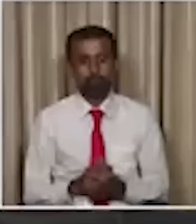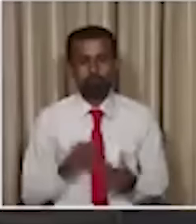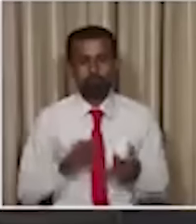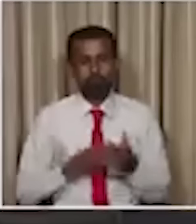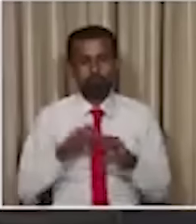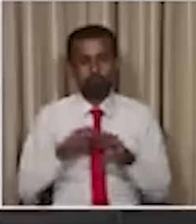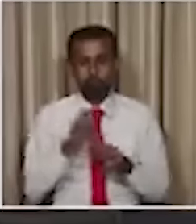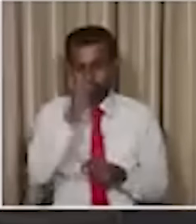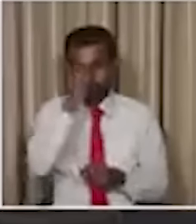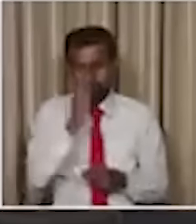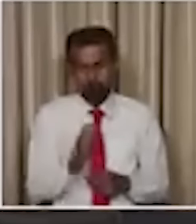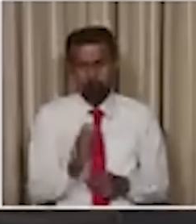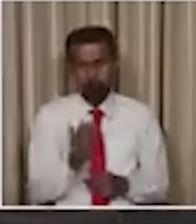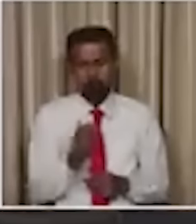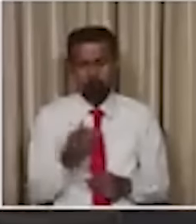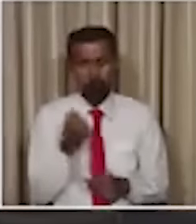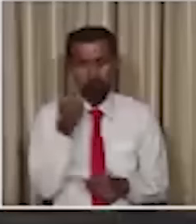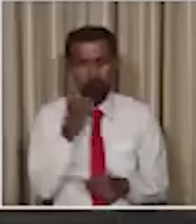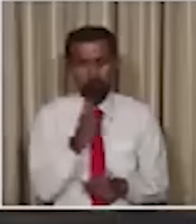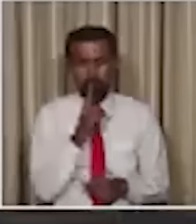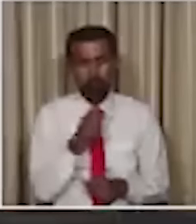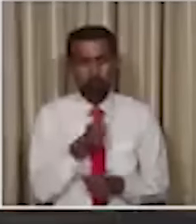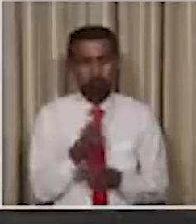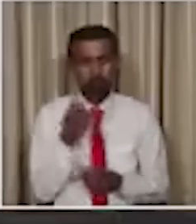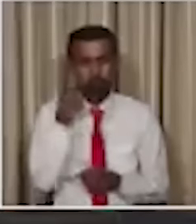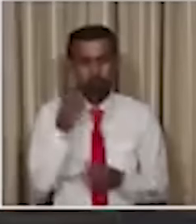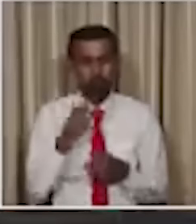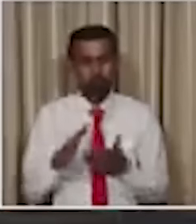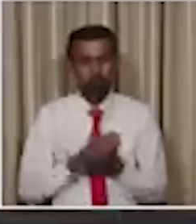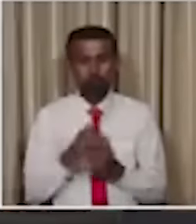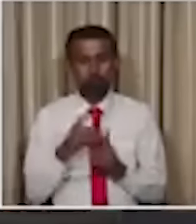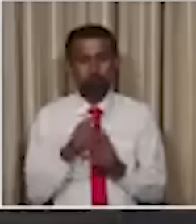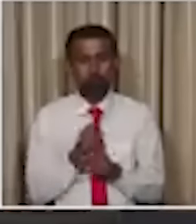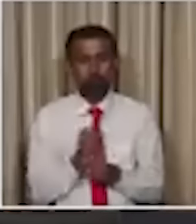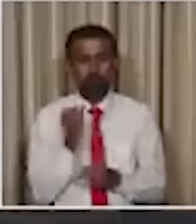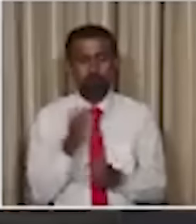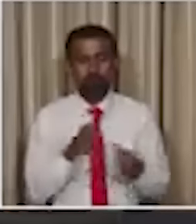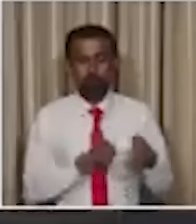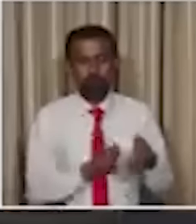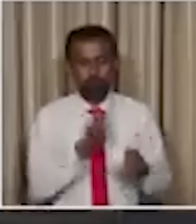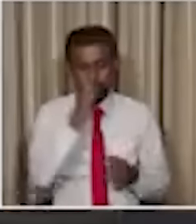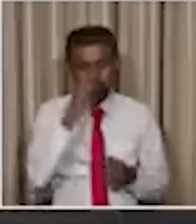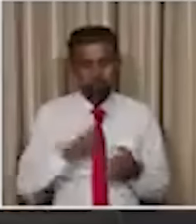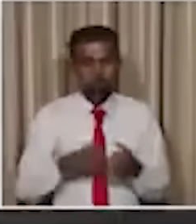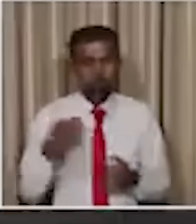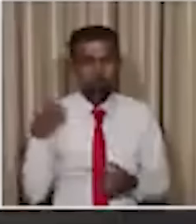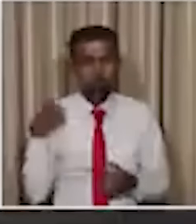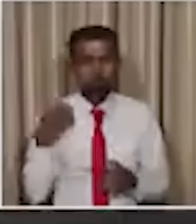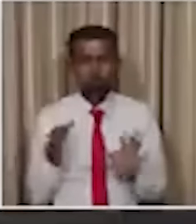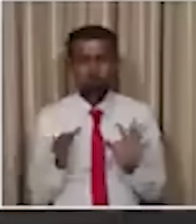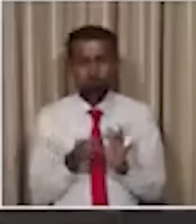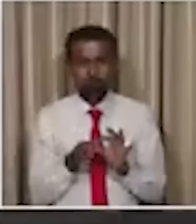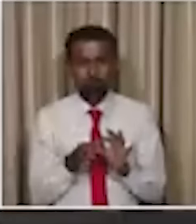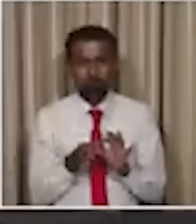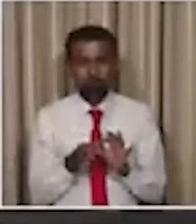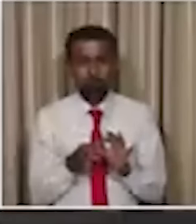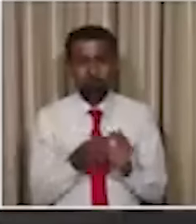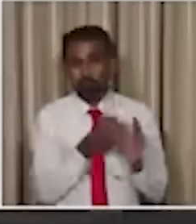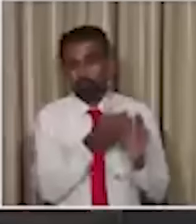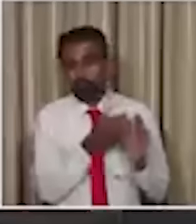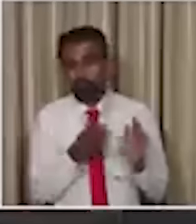ෆොන්සේක මහත්තයා විසින් අදහස් දක්වමින් රාජ්‍ය බුද්ධි සේවාව අධ්‍යක්ෂ ජෙනරල් සුරේෂ් සලේ සාරාන් සමග සම්බන්ධතා සෑහෙන කාලයක්